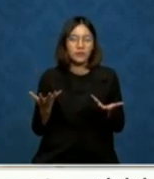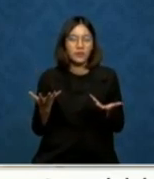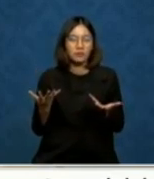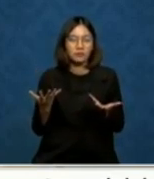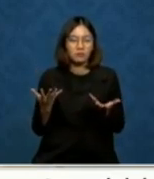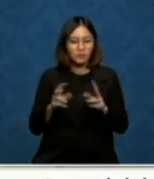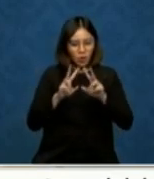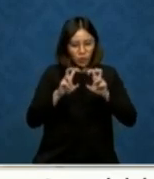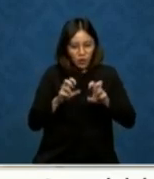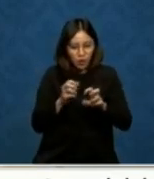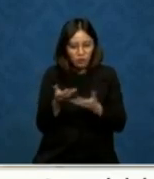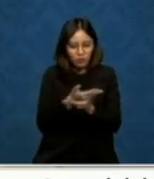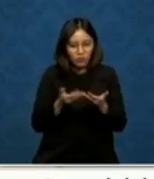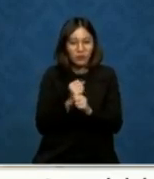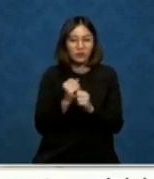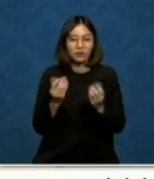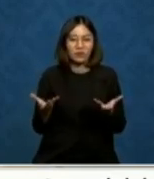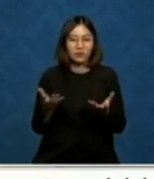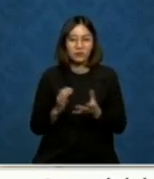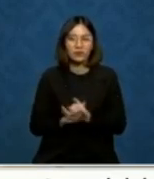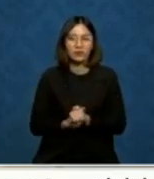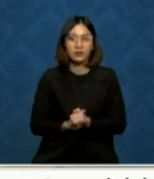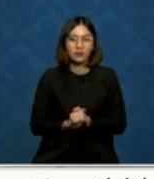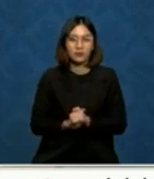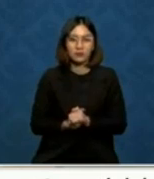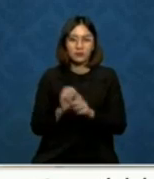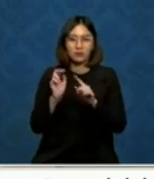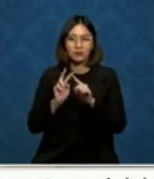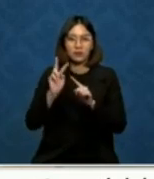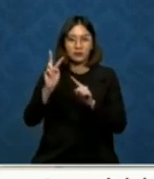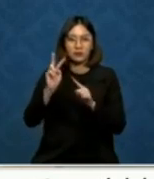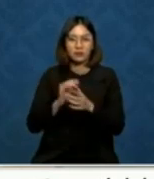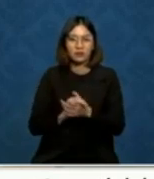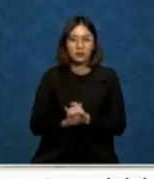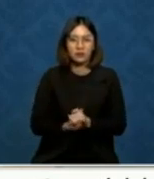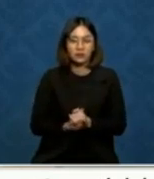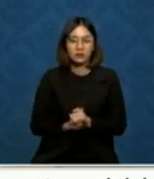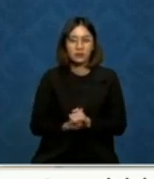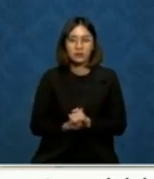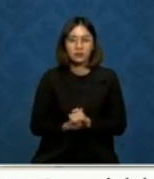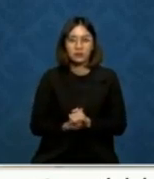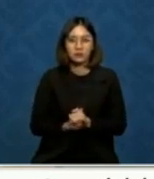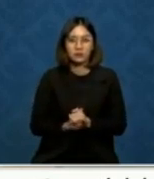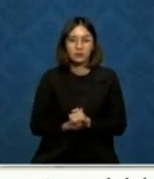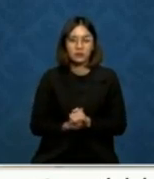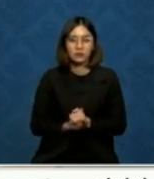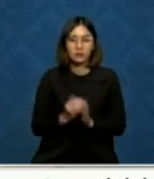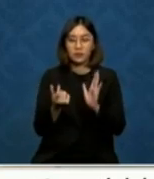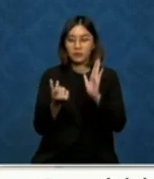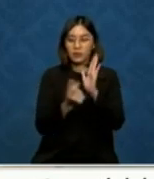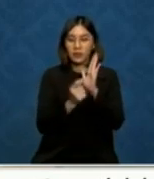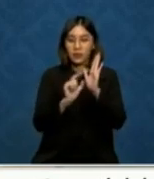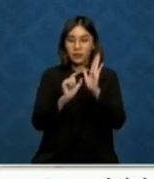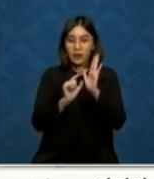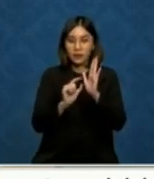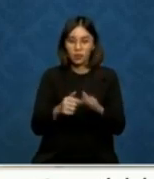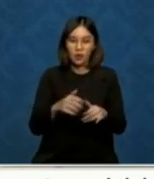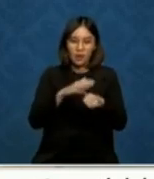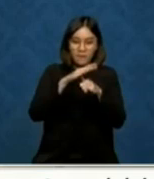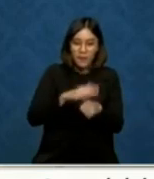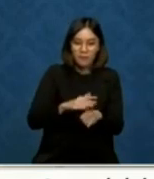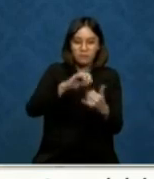มันจะตีความอย่างไรนะครับประเด็นที่สองครับท่านประธานครับเรื่องของการบัญญัติการคุกคามทางเ